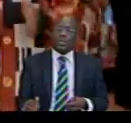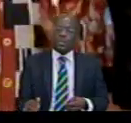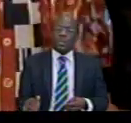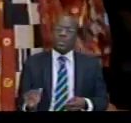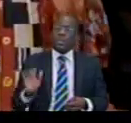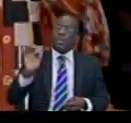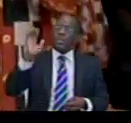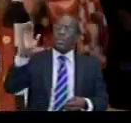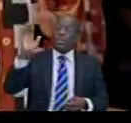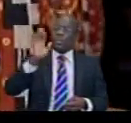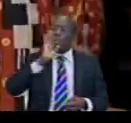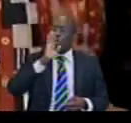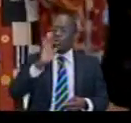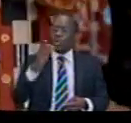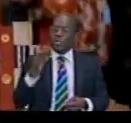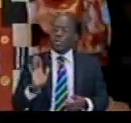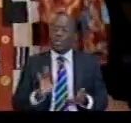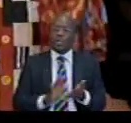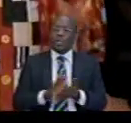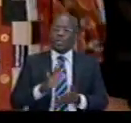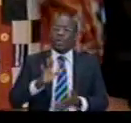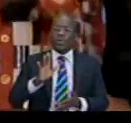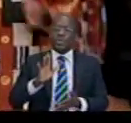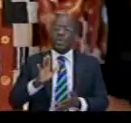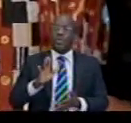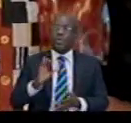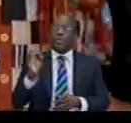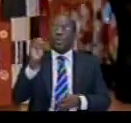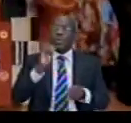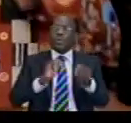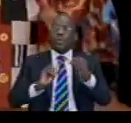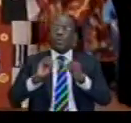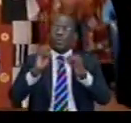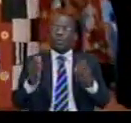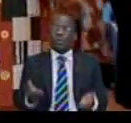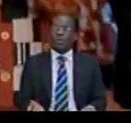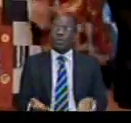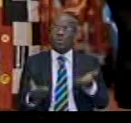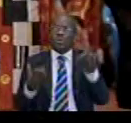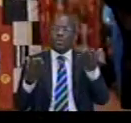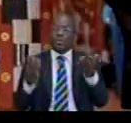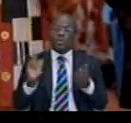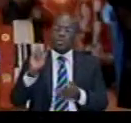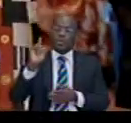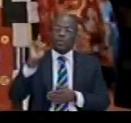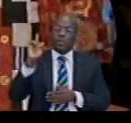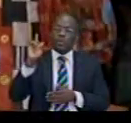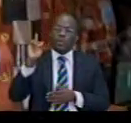à toi la gloire, ô ressuscité,